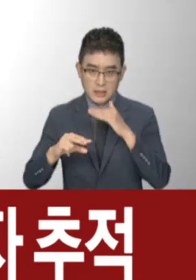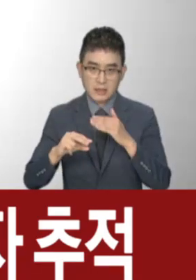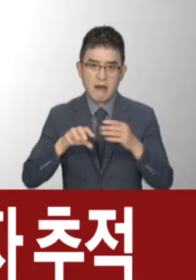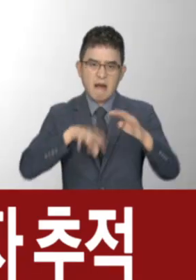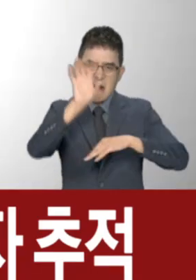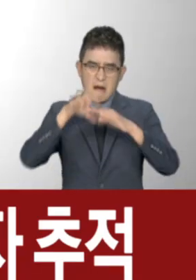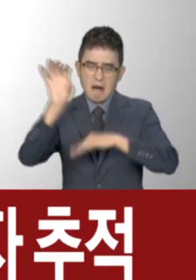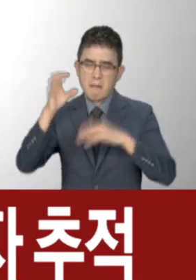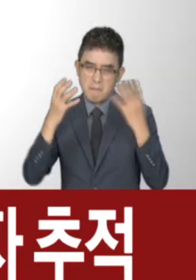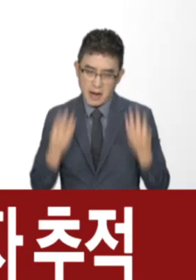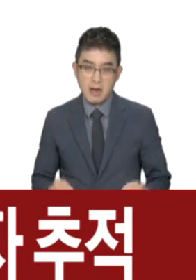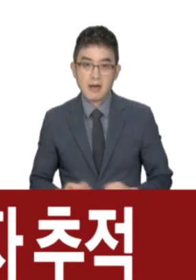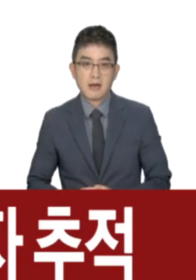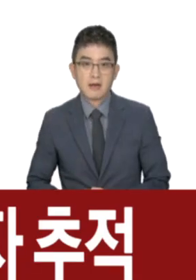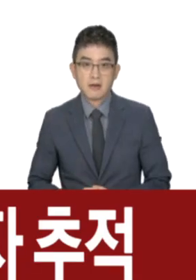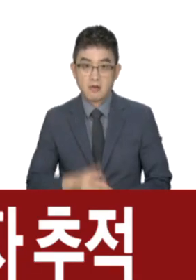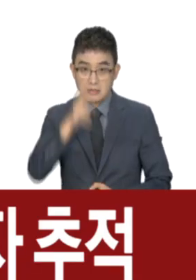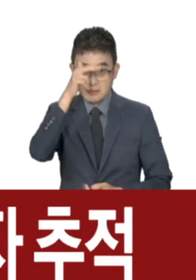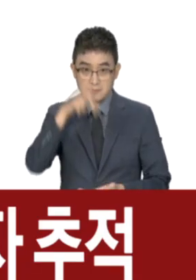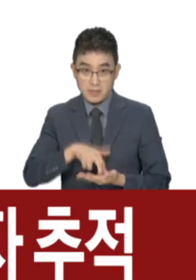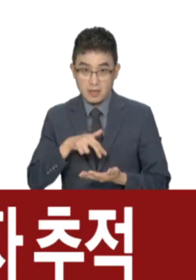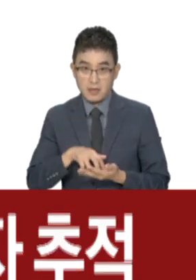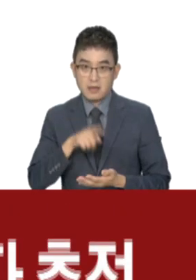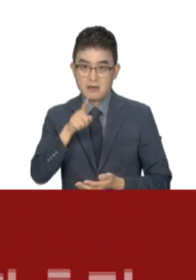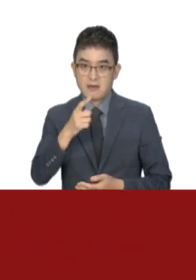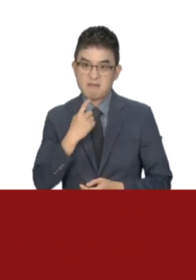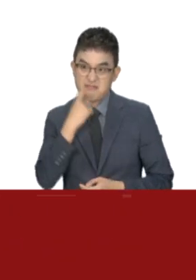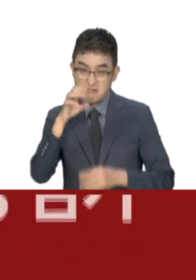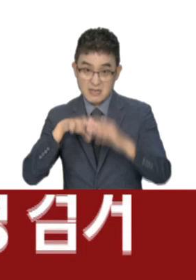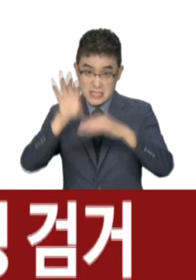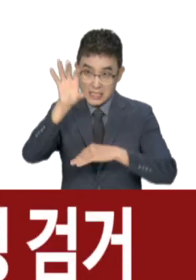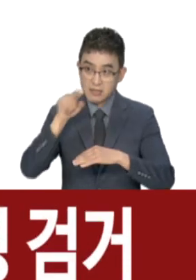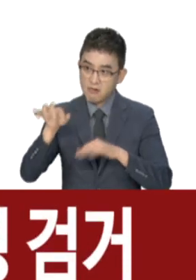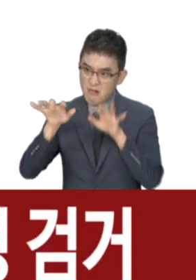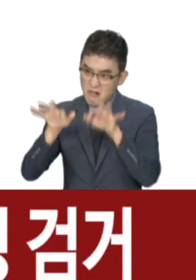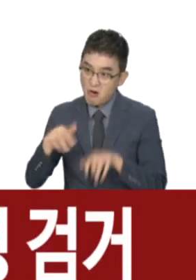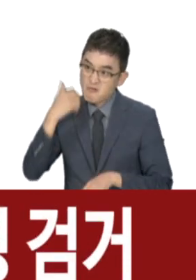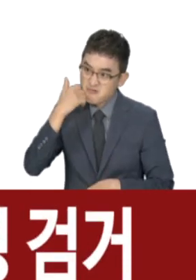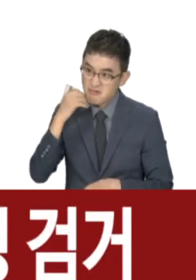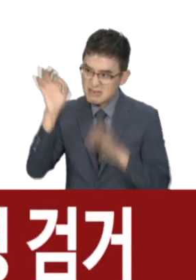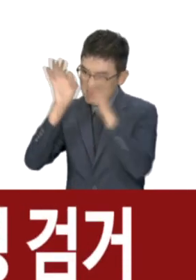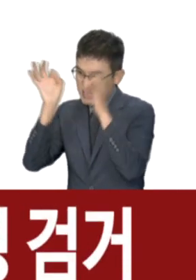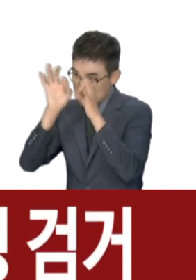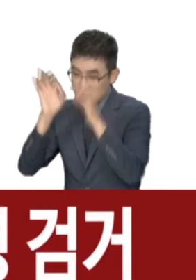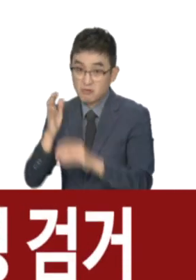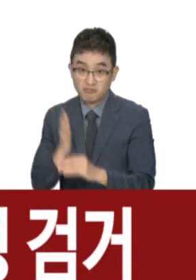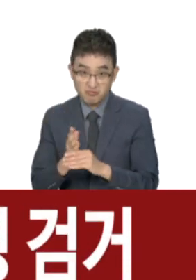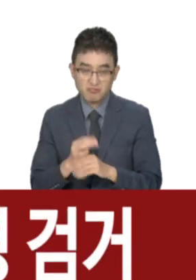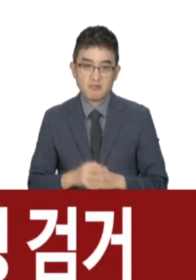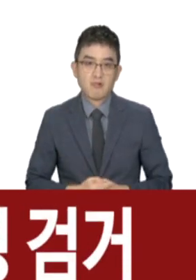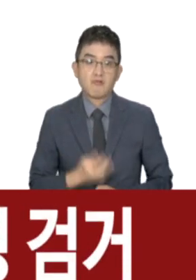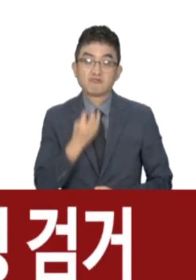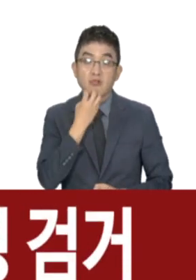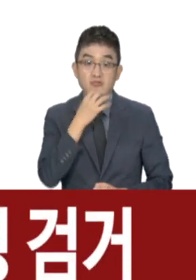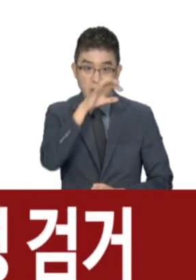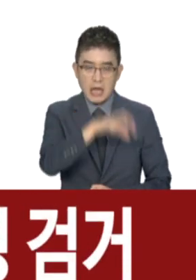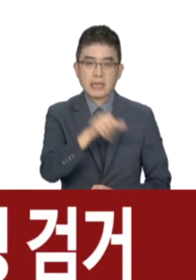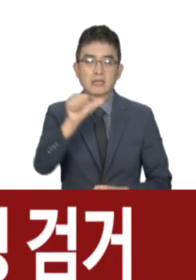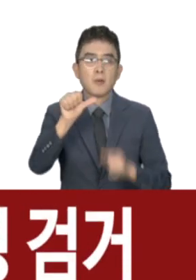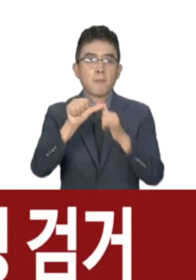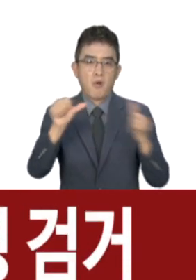있습니다. 경찰은 살인 예고 게시글 작성자들을 추적하고 있는데요. 현재까지 서울에서 총 5명이